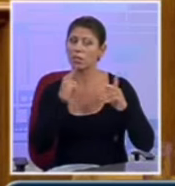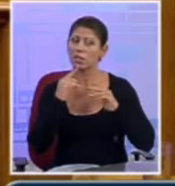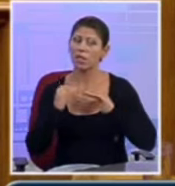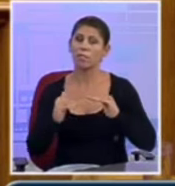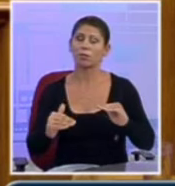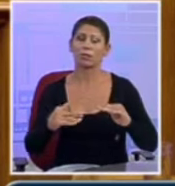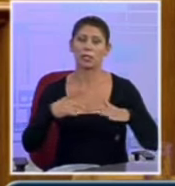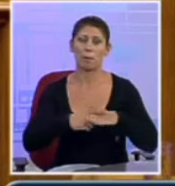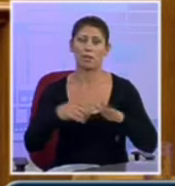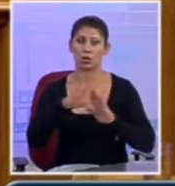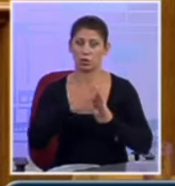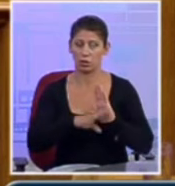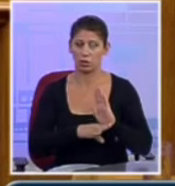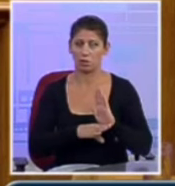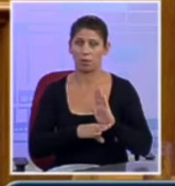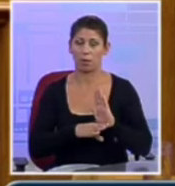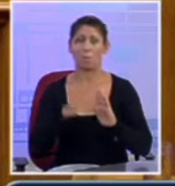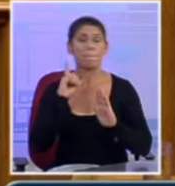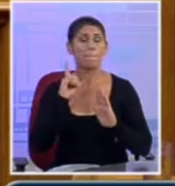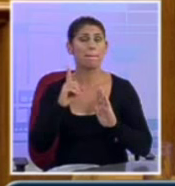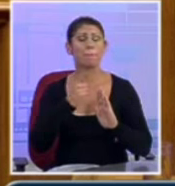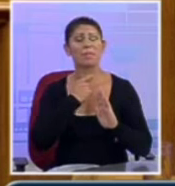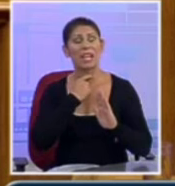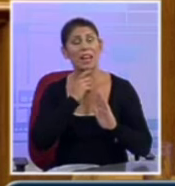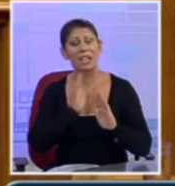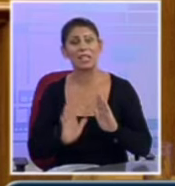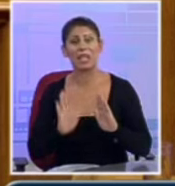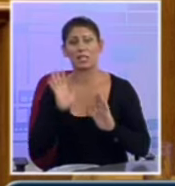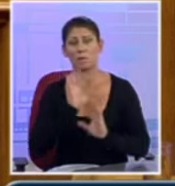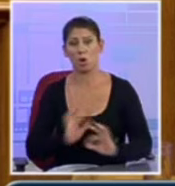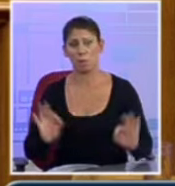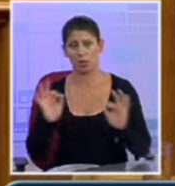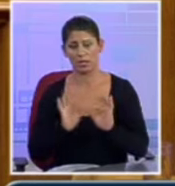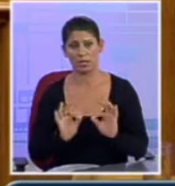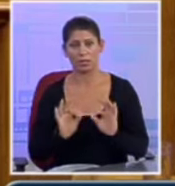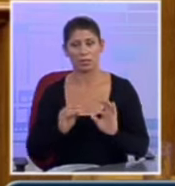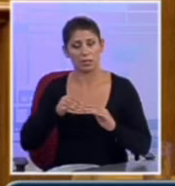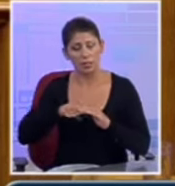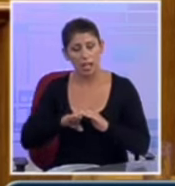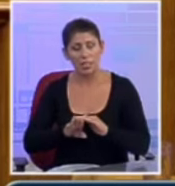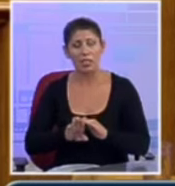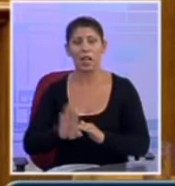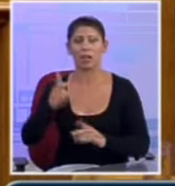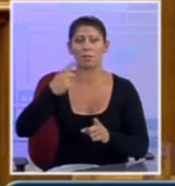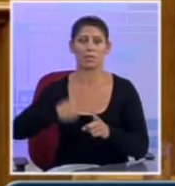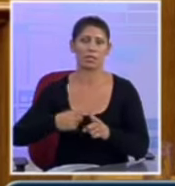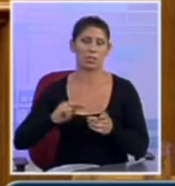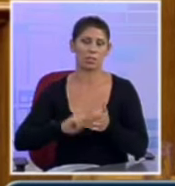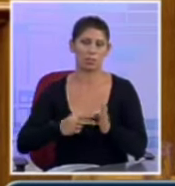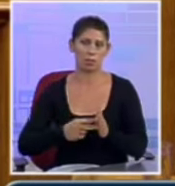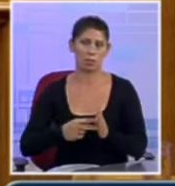το τραπεζικό σύστημα, μία από τις αναγκαίες προϋποθέσεις για την ανάκαμψη της ελληνικής